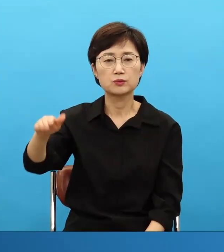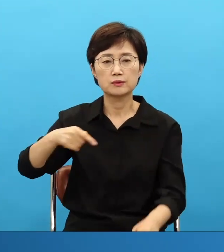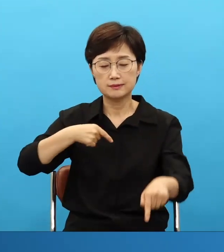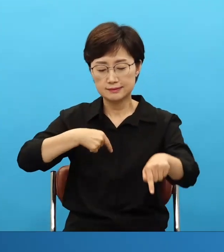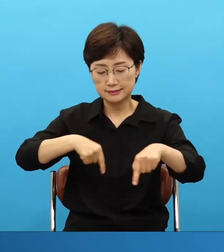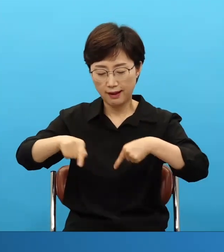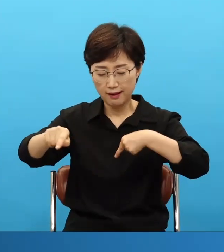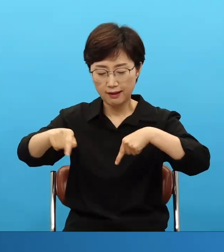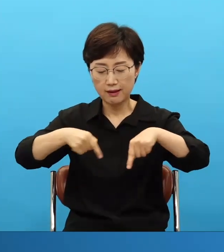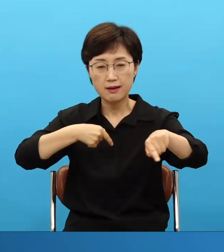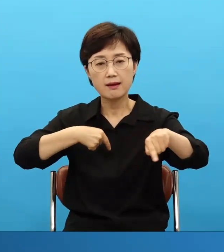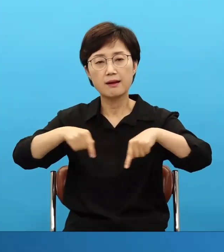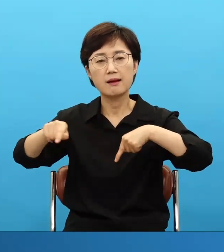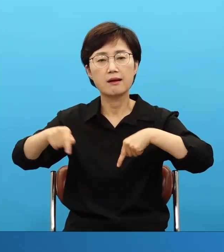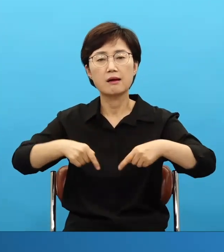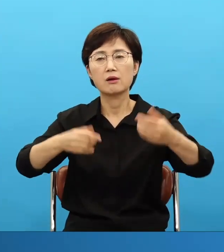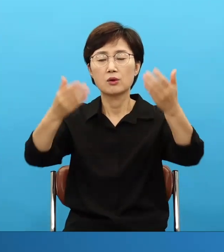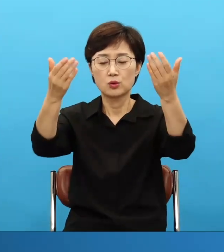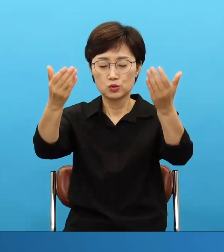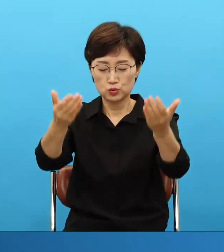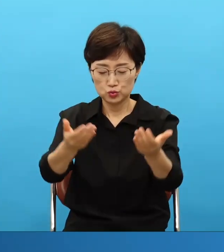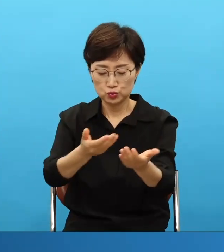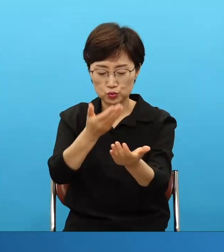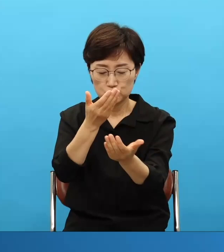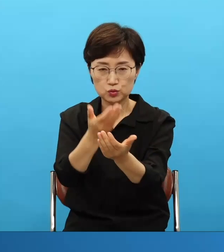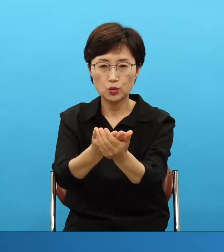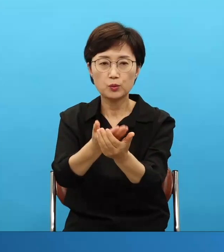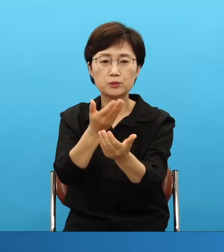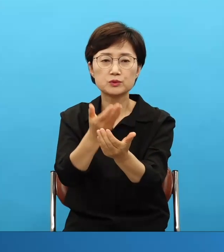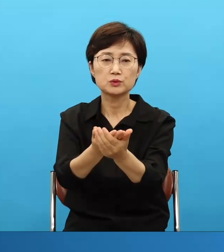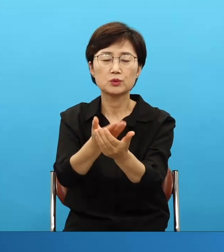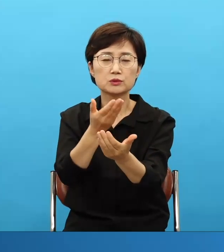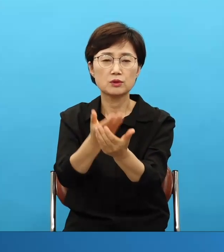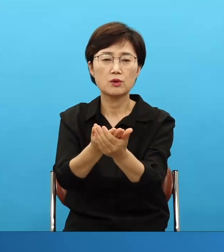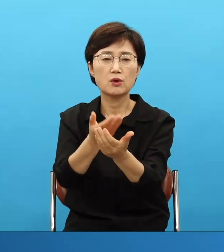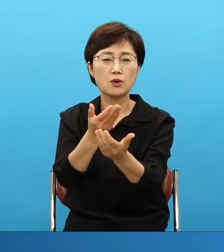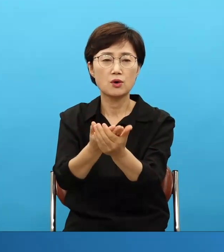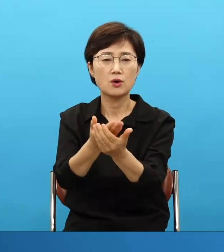우리를 다여 주옵소서